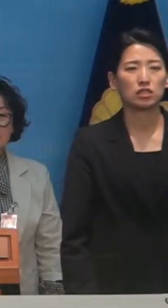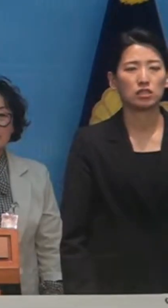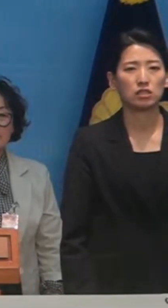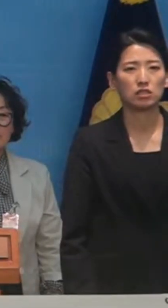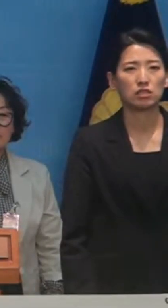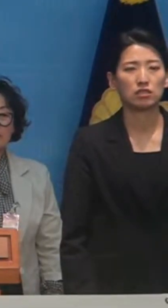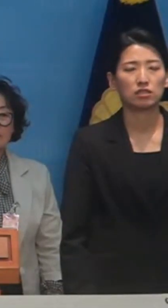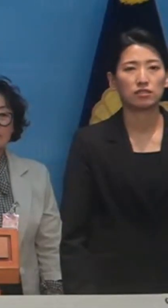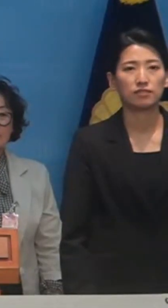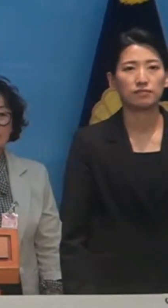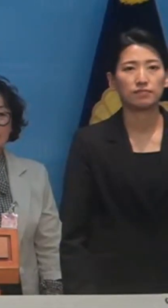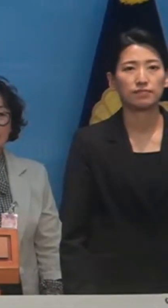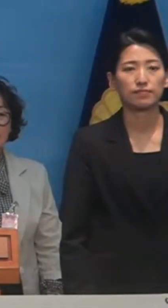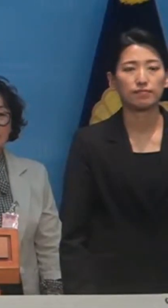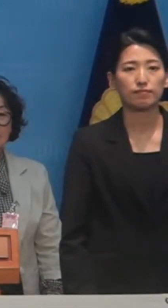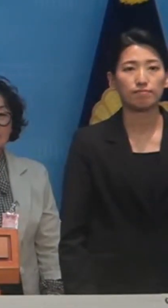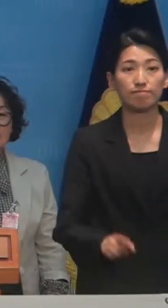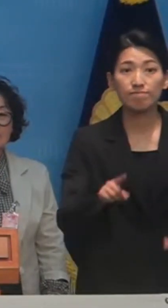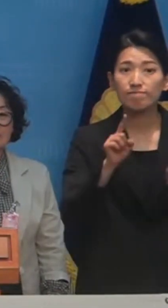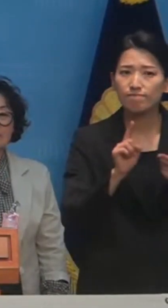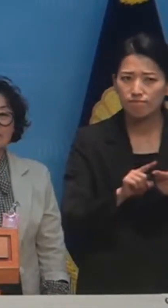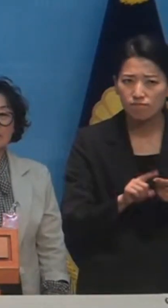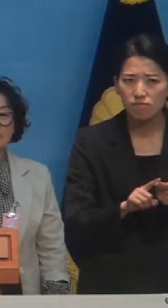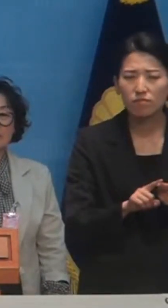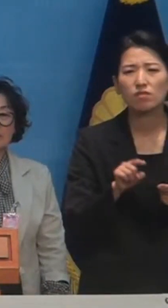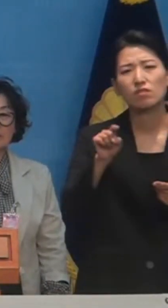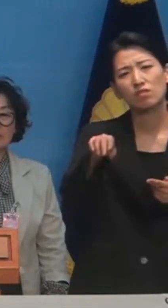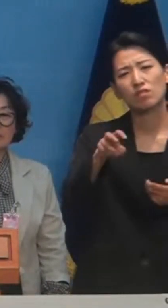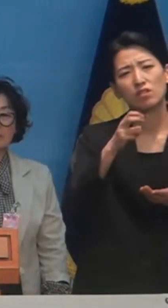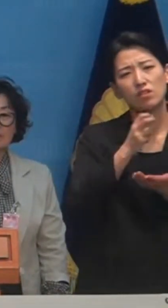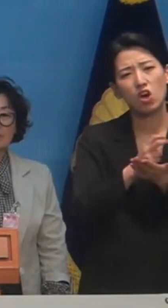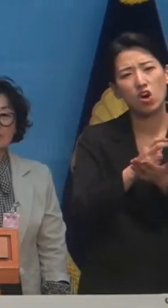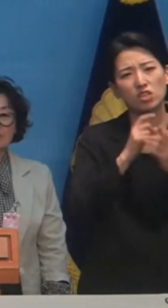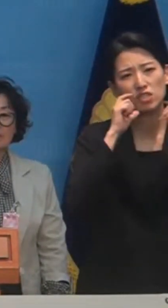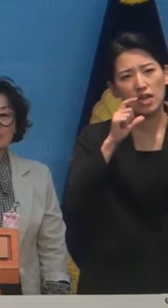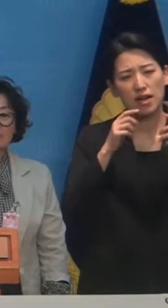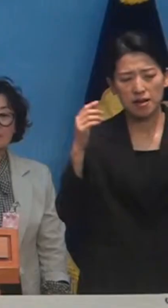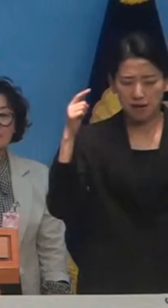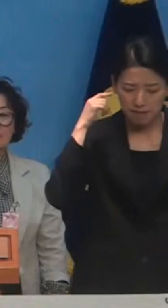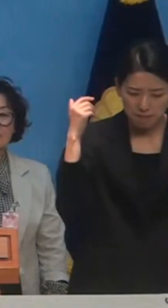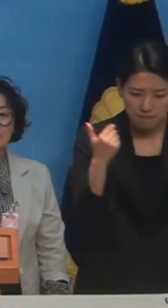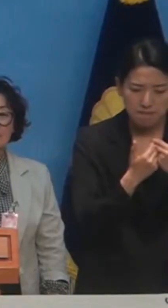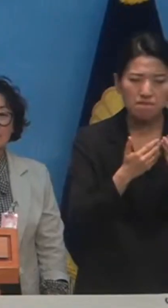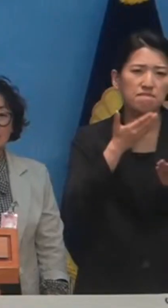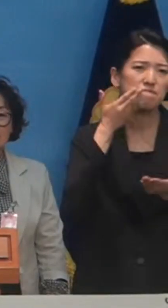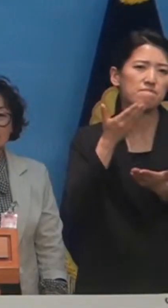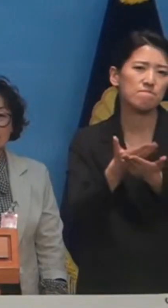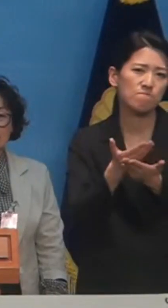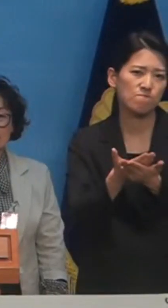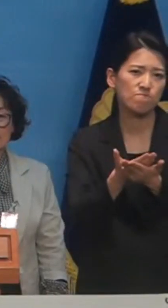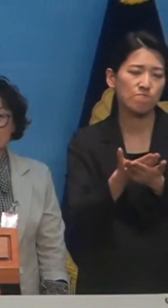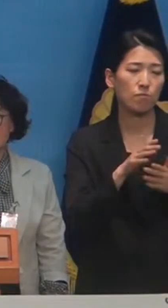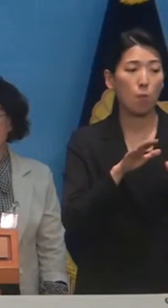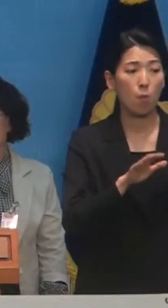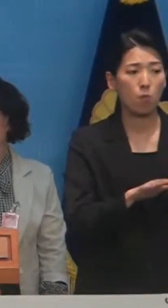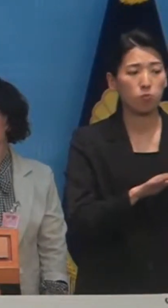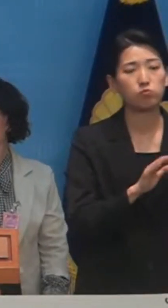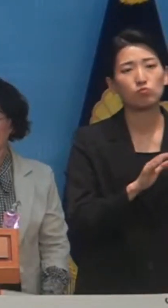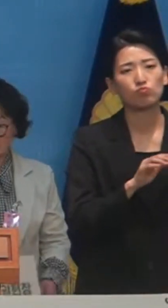이 부분에 대해서 반대하는 또 폐지를 해야 된다는 그런 목소리로 오늘